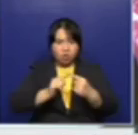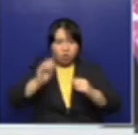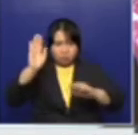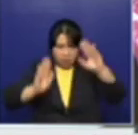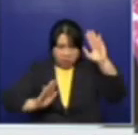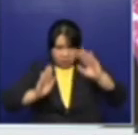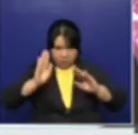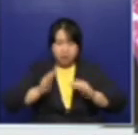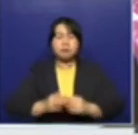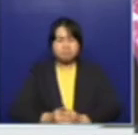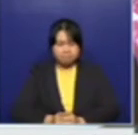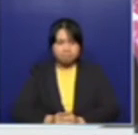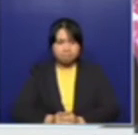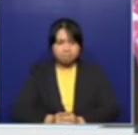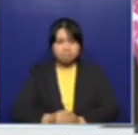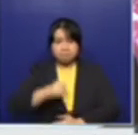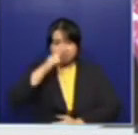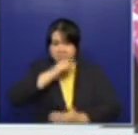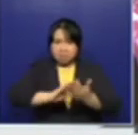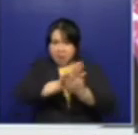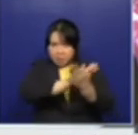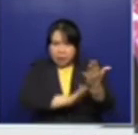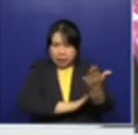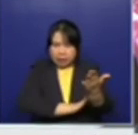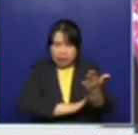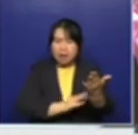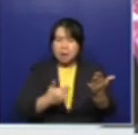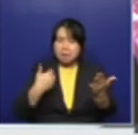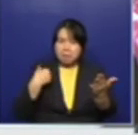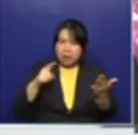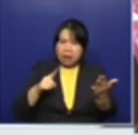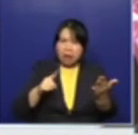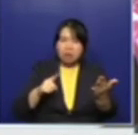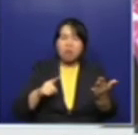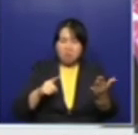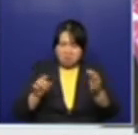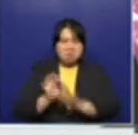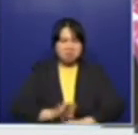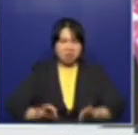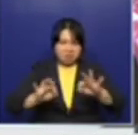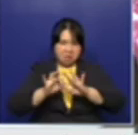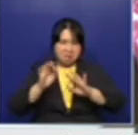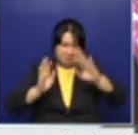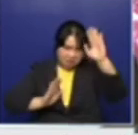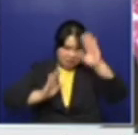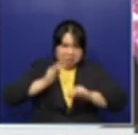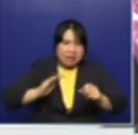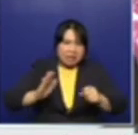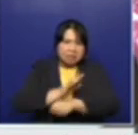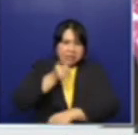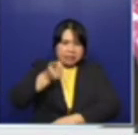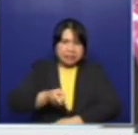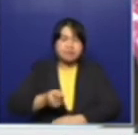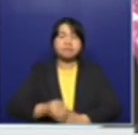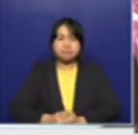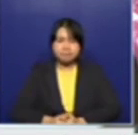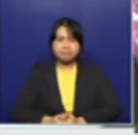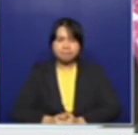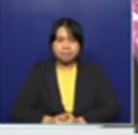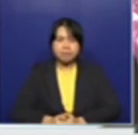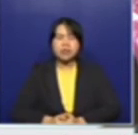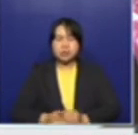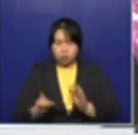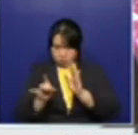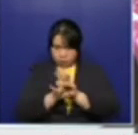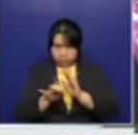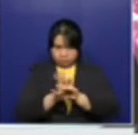ยและในประเทศที่เป็นการยอมรับว่าเป็นประเทศประชาธิปไตยท่านประธานครับสุดท้